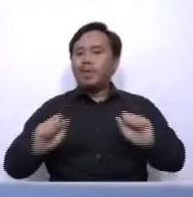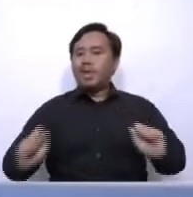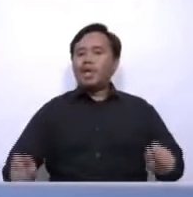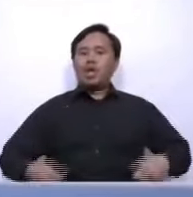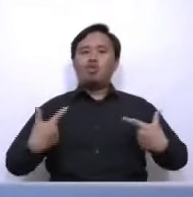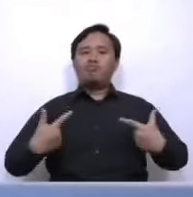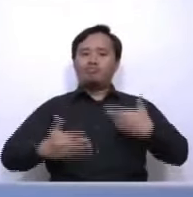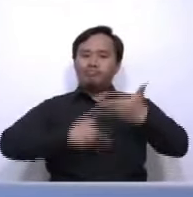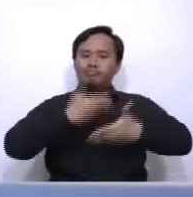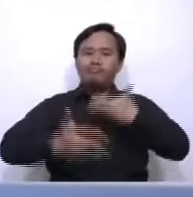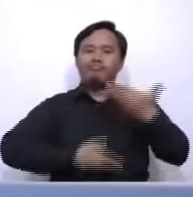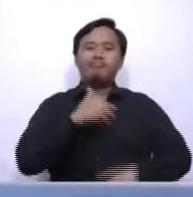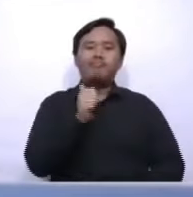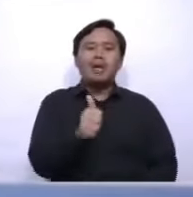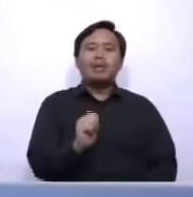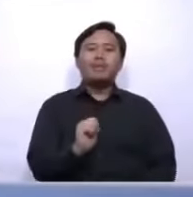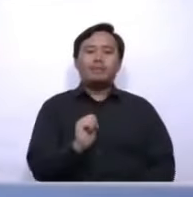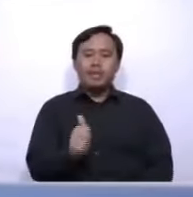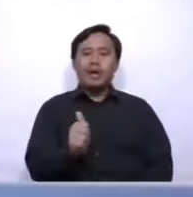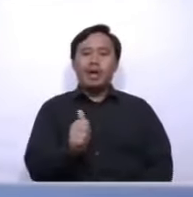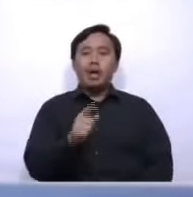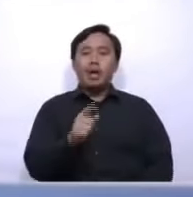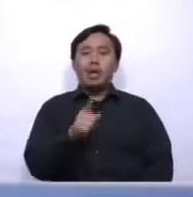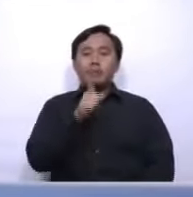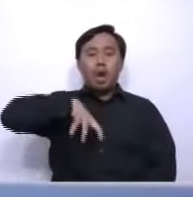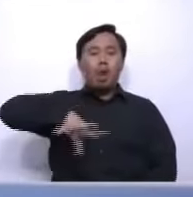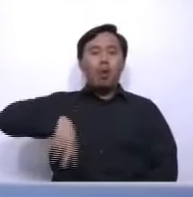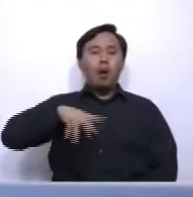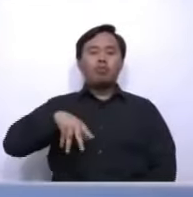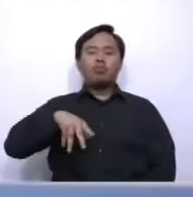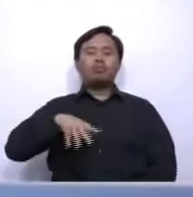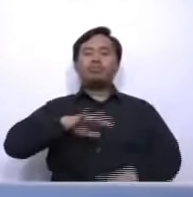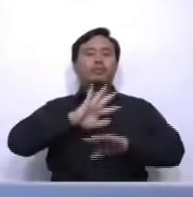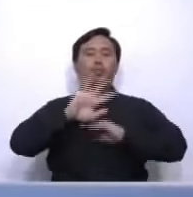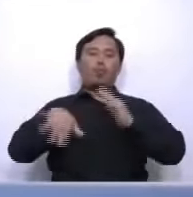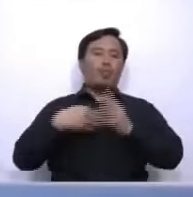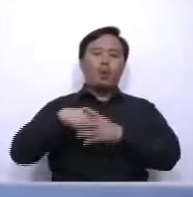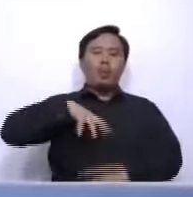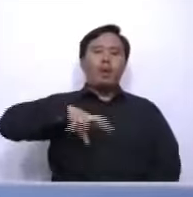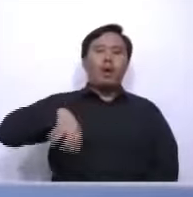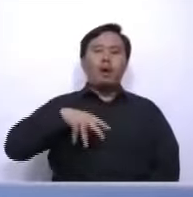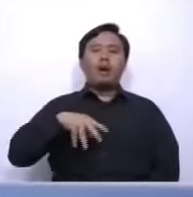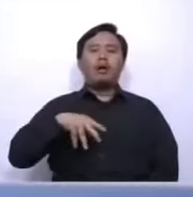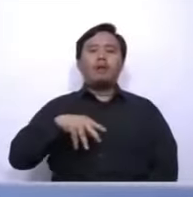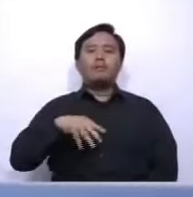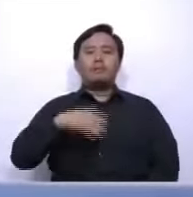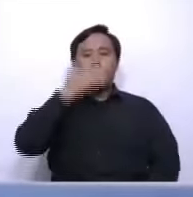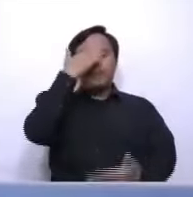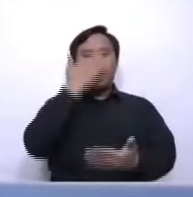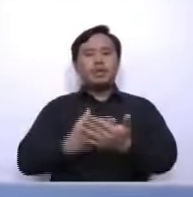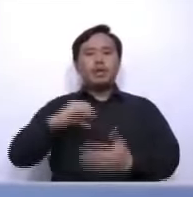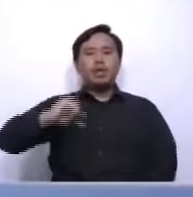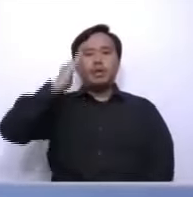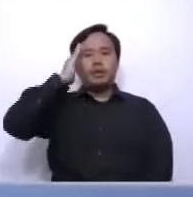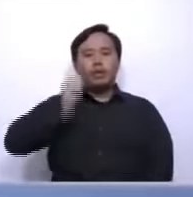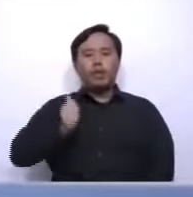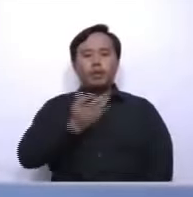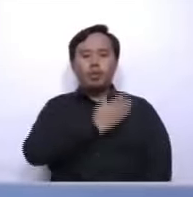ini akan bisa berjalan dengan baik. Keluarga adalah segala-galanya. Terima kasih. Bila topik wadaya. Wassalamualaikum